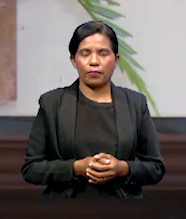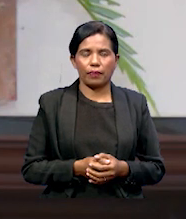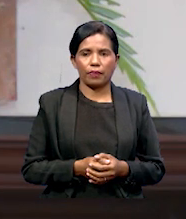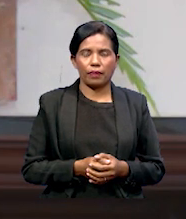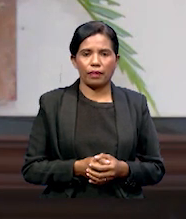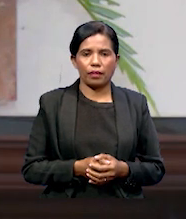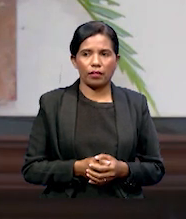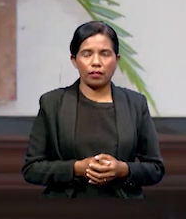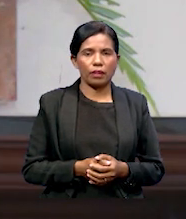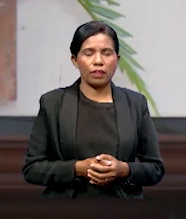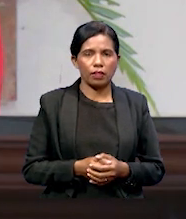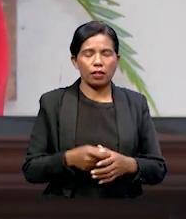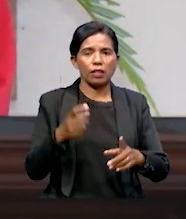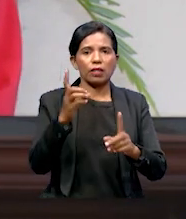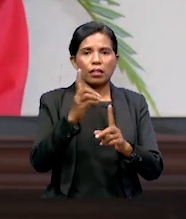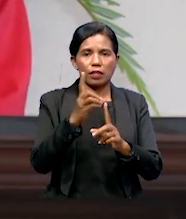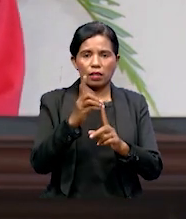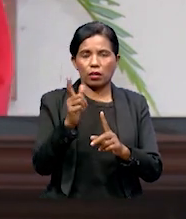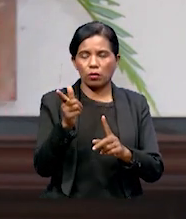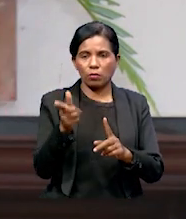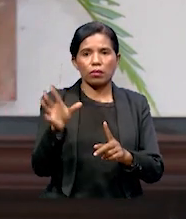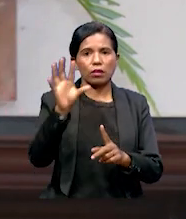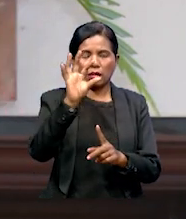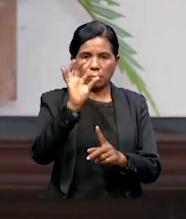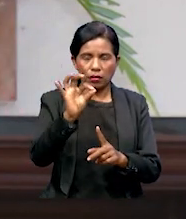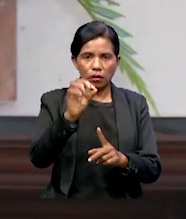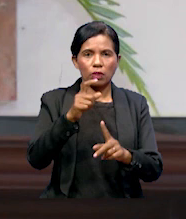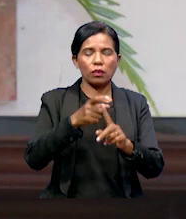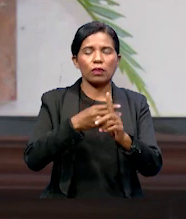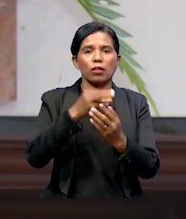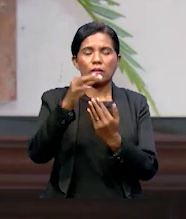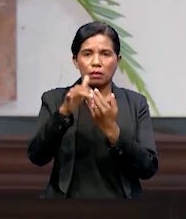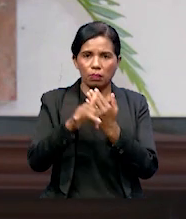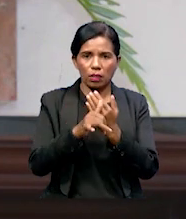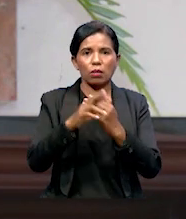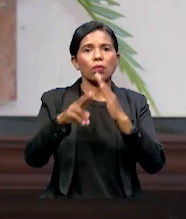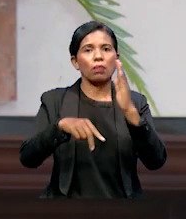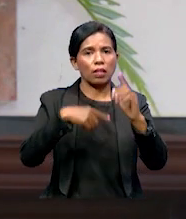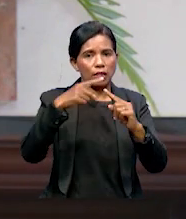Desde dia 29 de maio wahira notisia nesai.